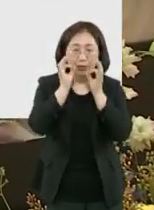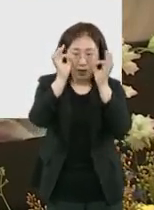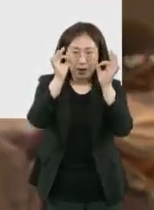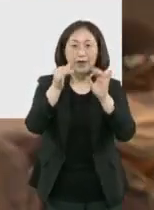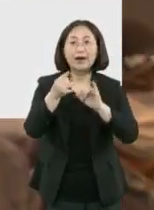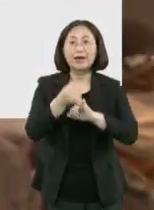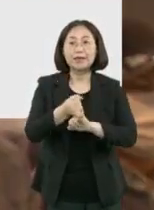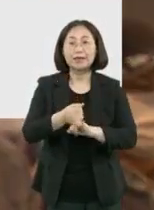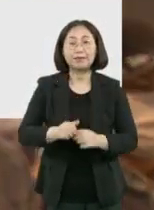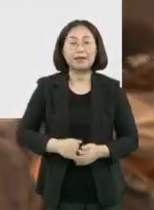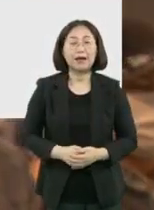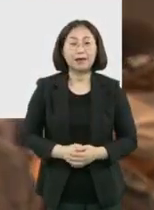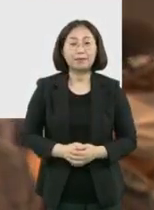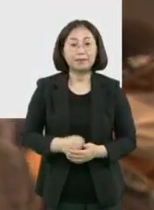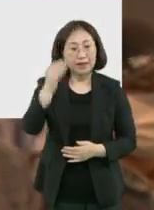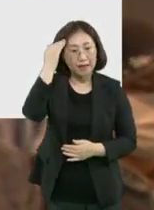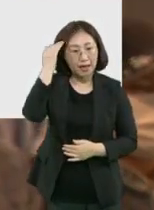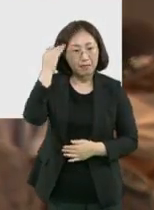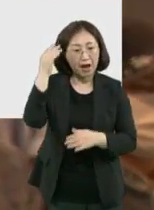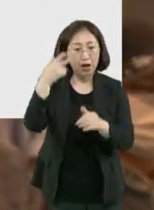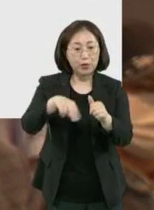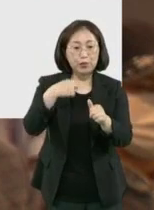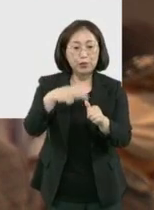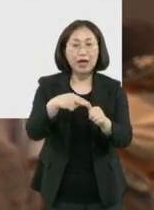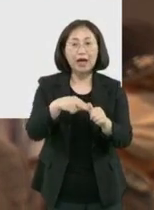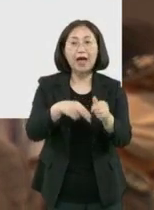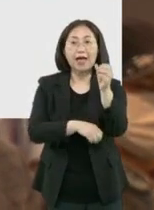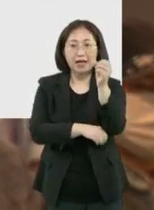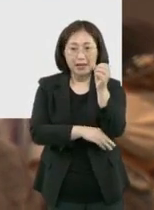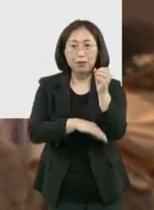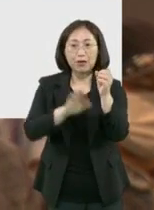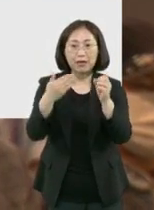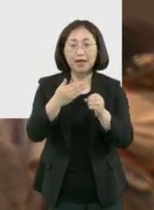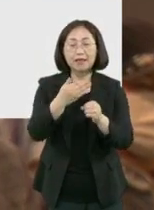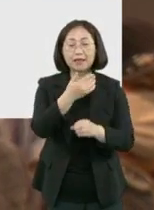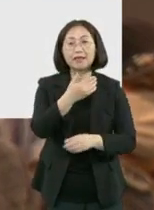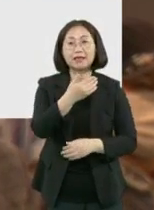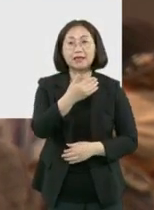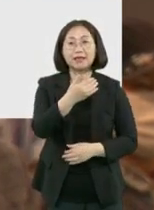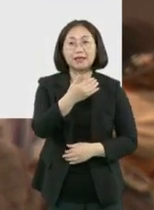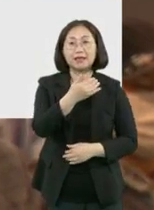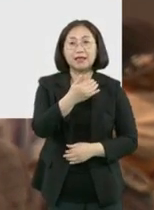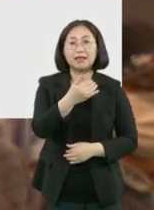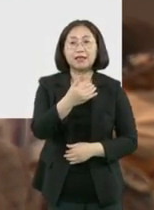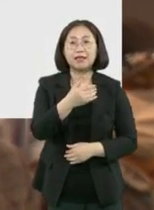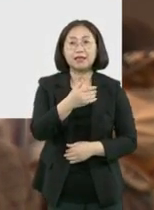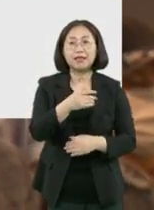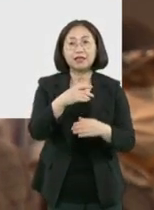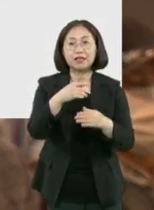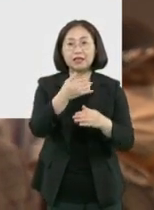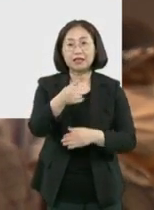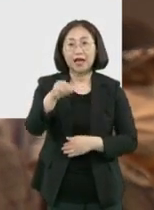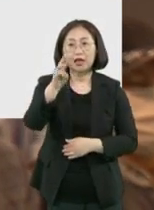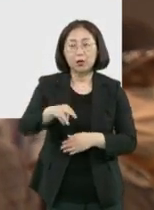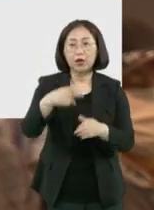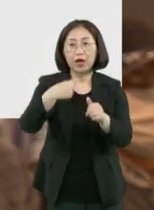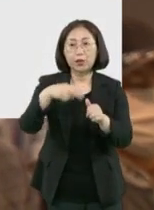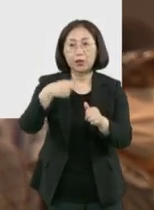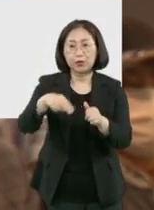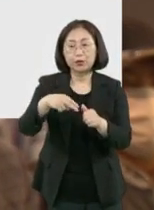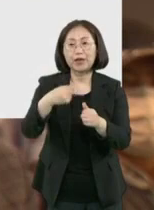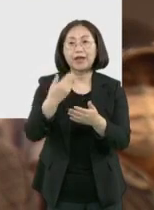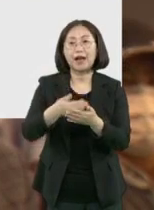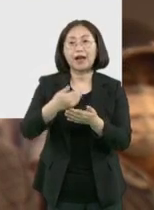다하겠습니다. 대한민국 교육의 표준이 된 세종 교육을 대한민국 교육 수도로 만들라는 명을 해주신